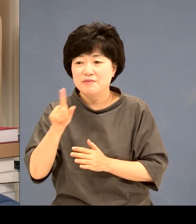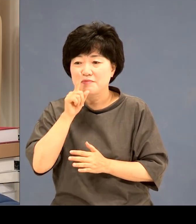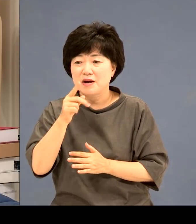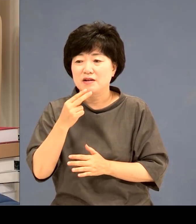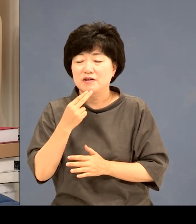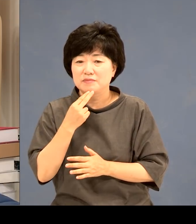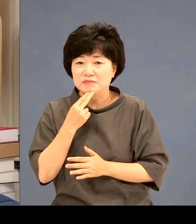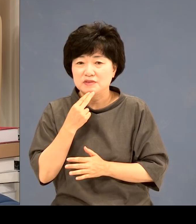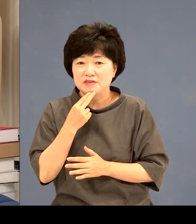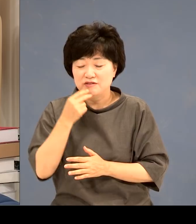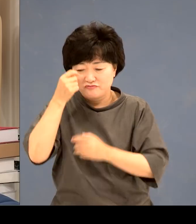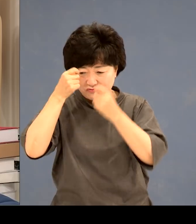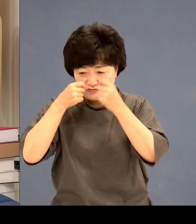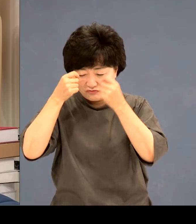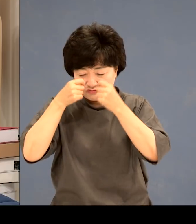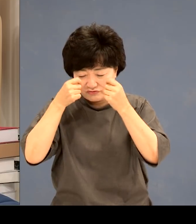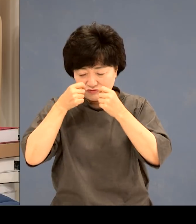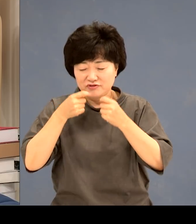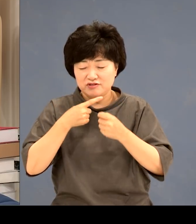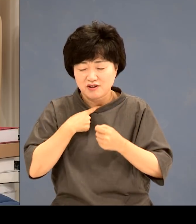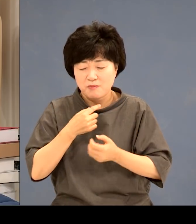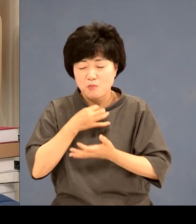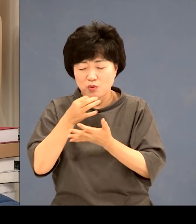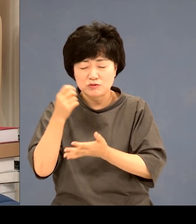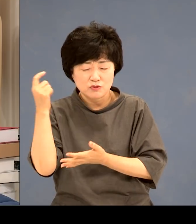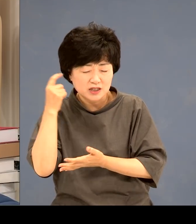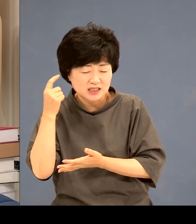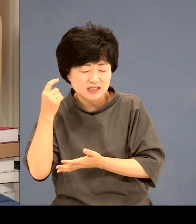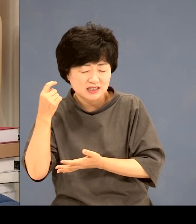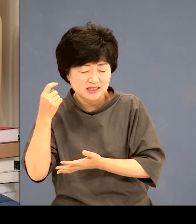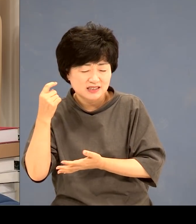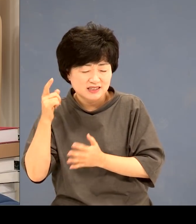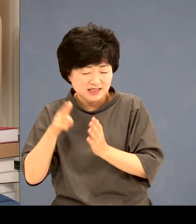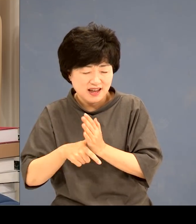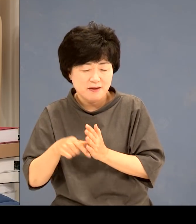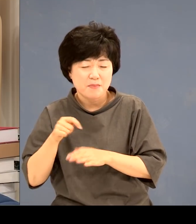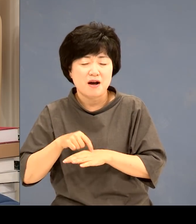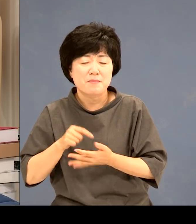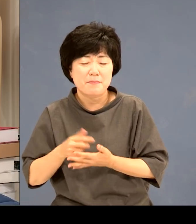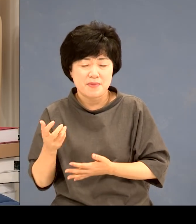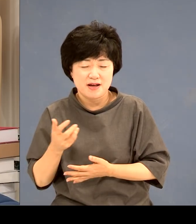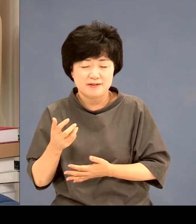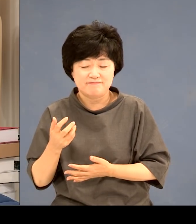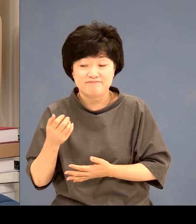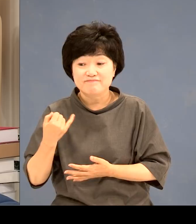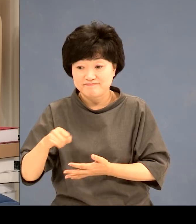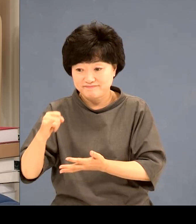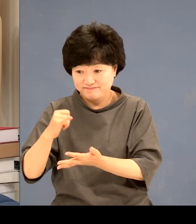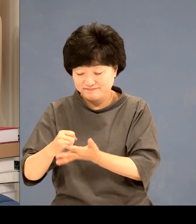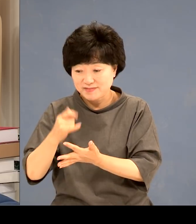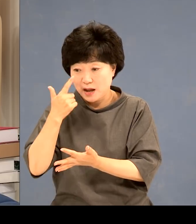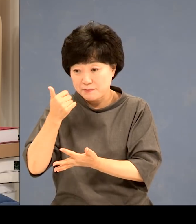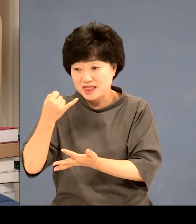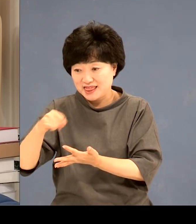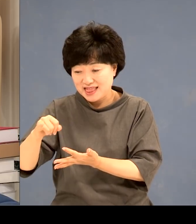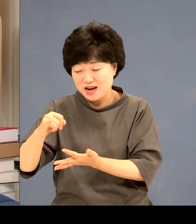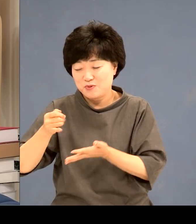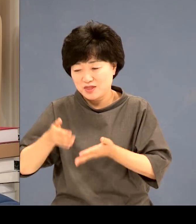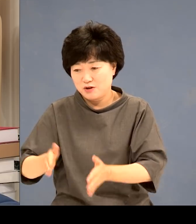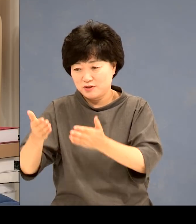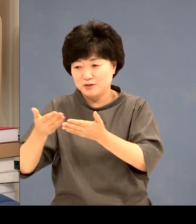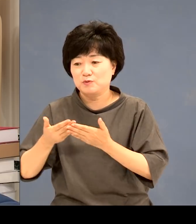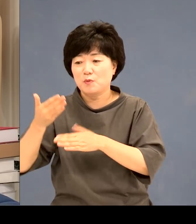아무 말도 못하고 그렇게 울먹이는 너의 목소리를 들으면서 아빠 너무 마음이 힘들었는데 보배 아빠